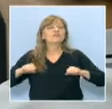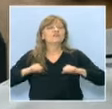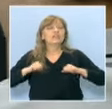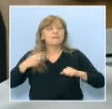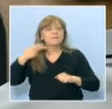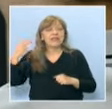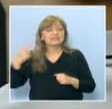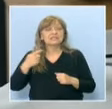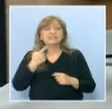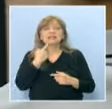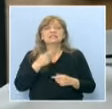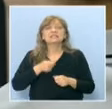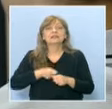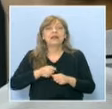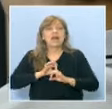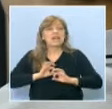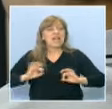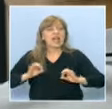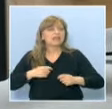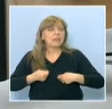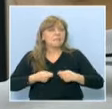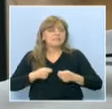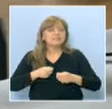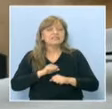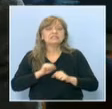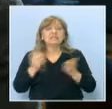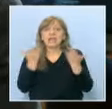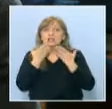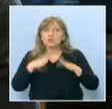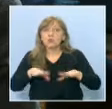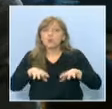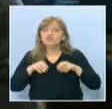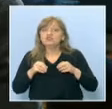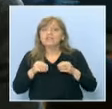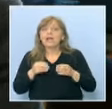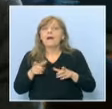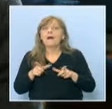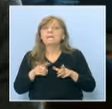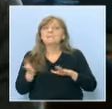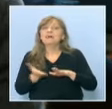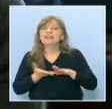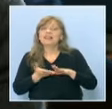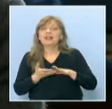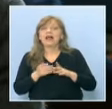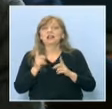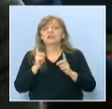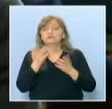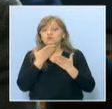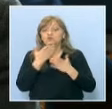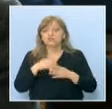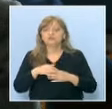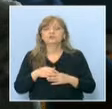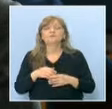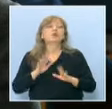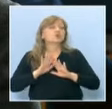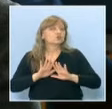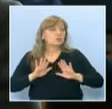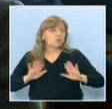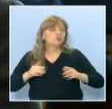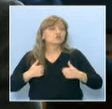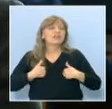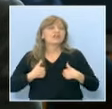между реалния бизнес и изучения материал от учениците в училище. Изключително интересно им е, защото всъщност с помощта на